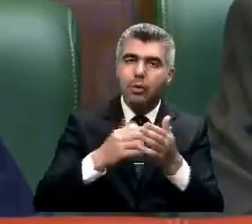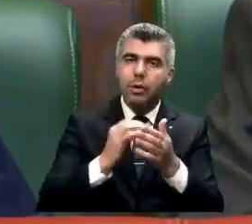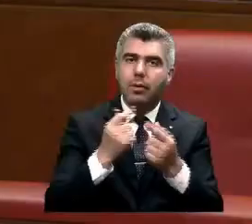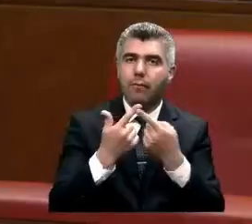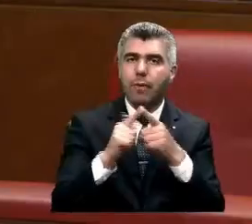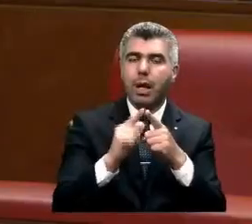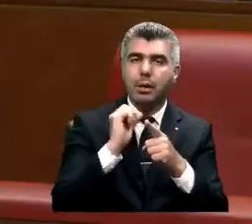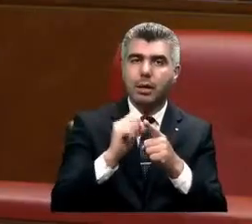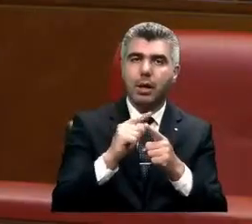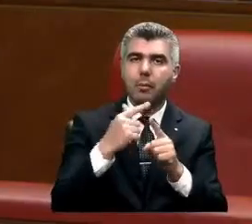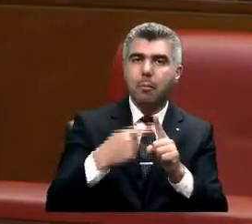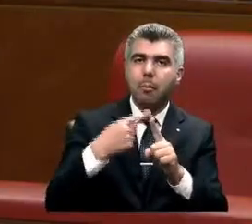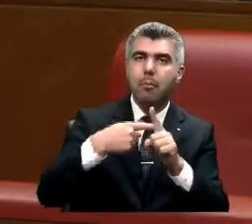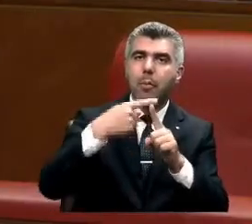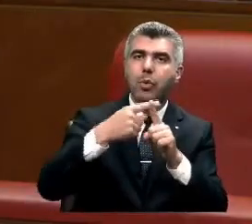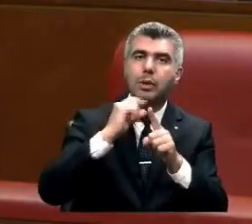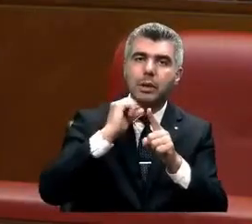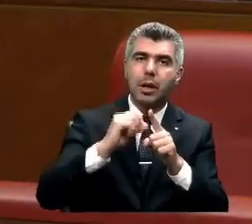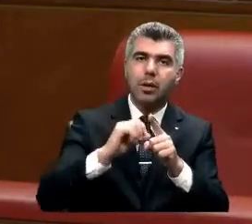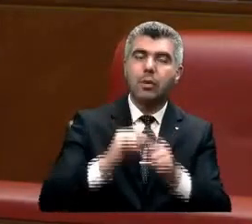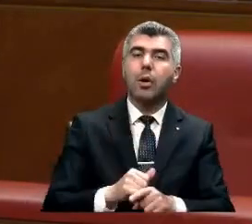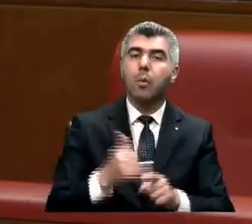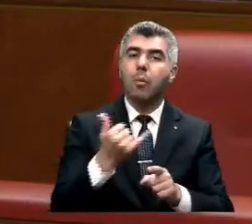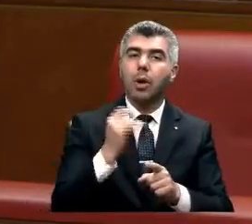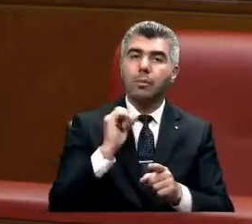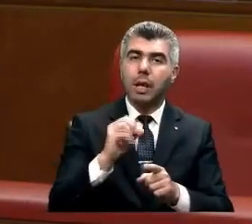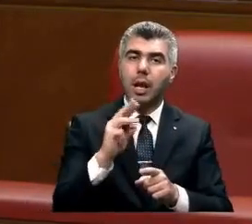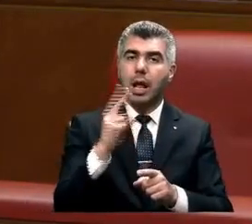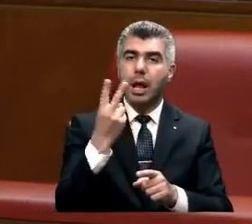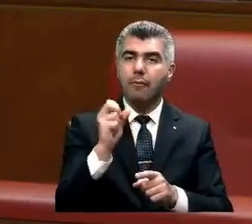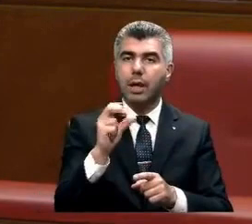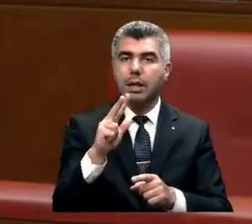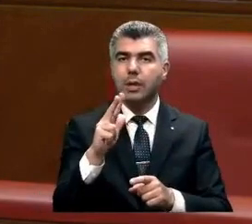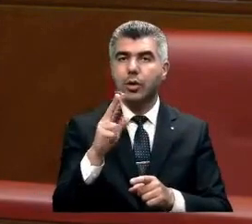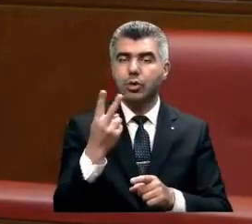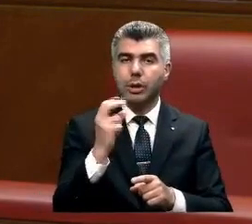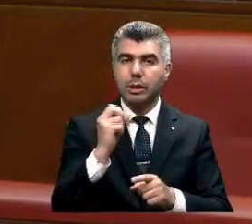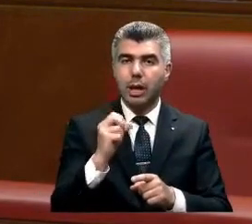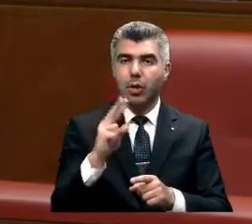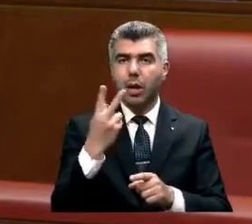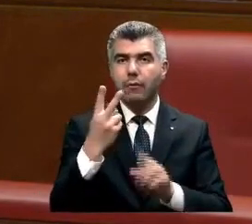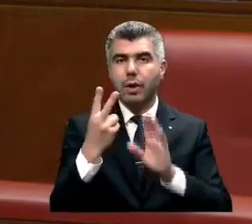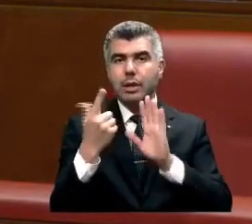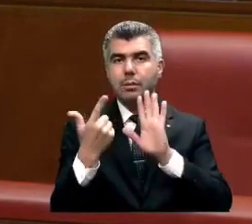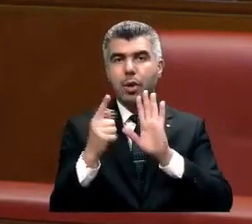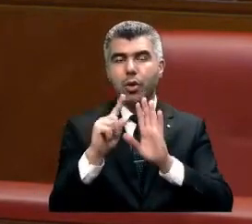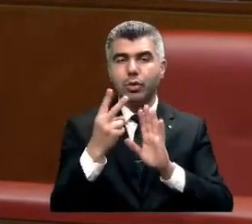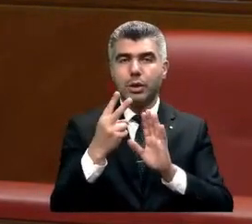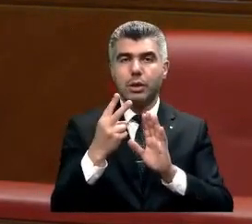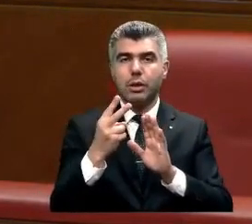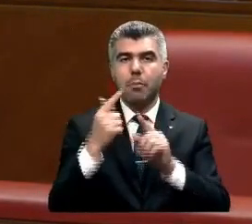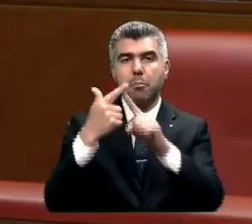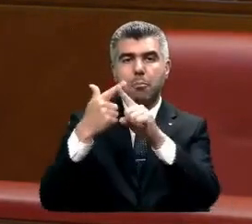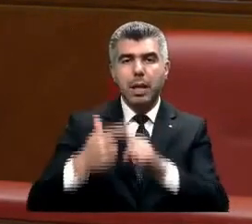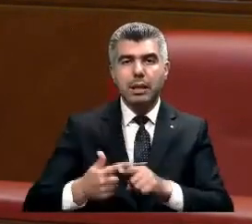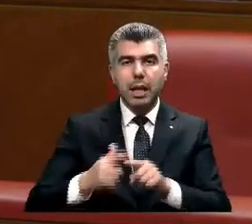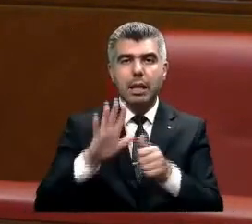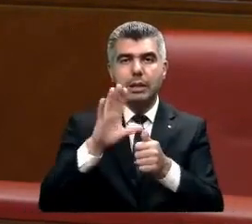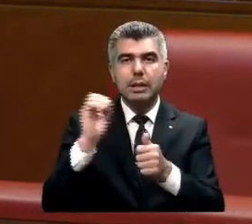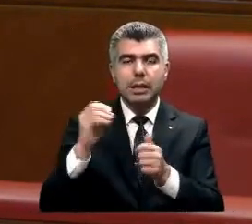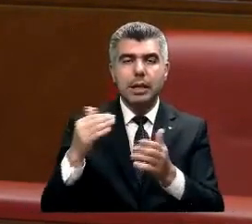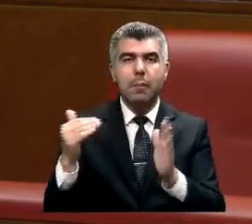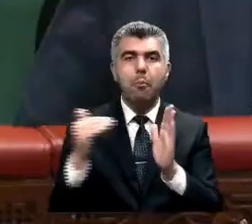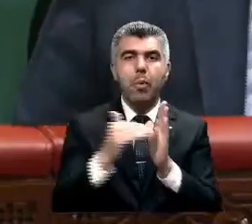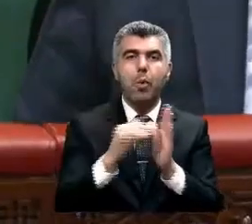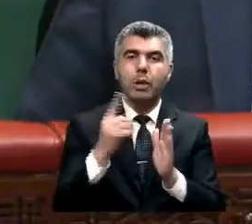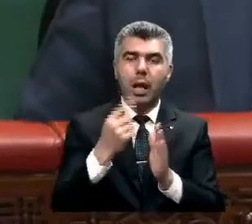ادائهم ورفع مهنيتهم وذلك خلال فتره 23 27 وبغلاف مالي يقدروا 60 مليون درهم اما المحور الثالث